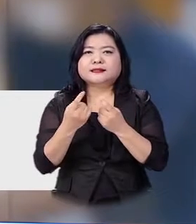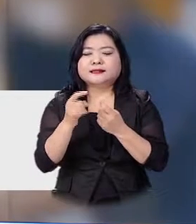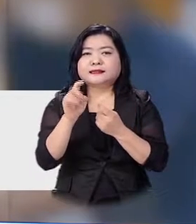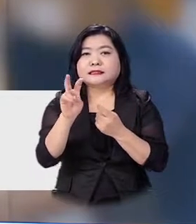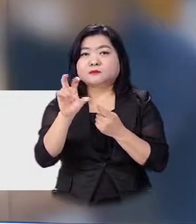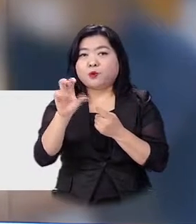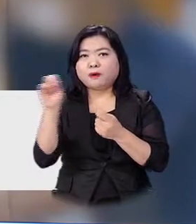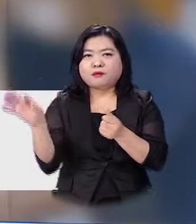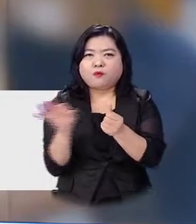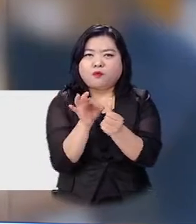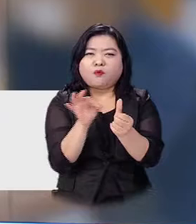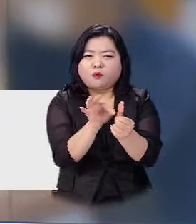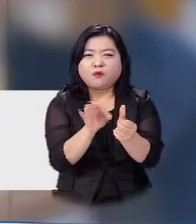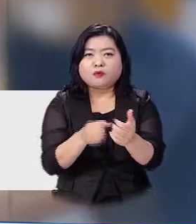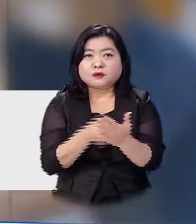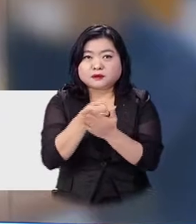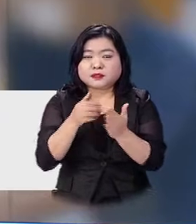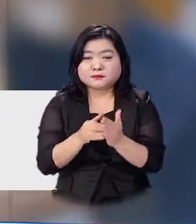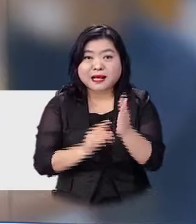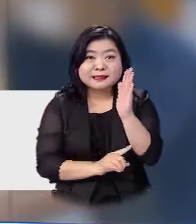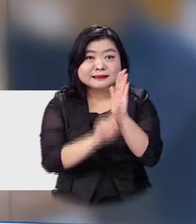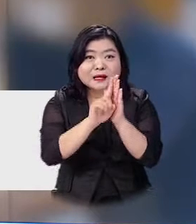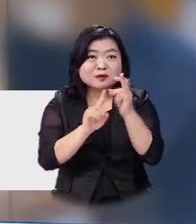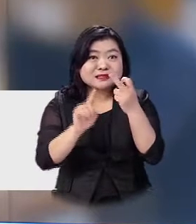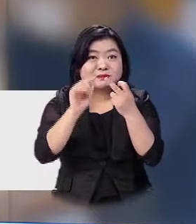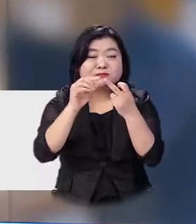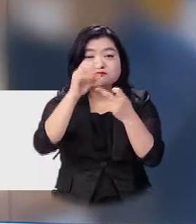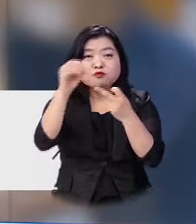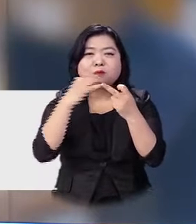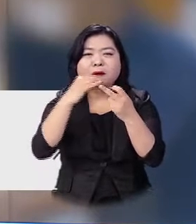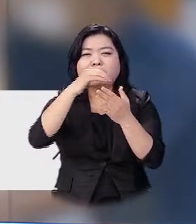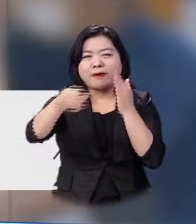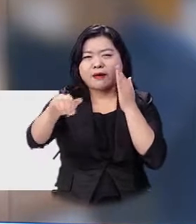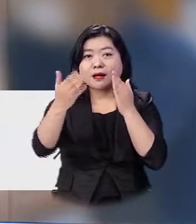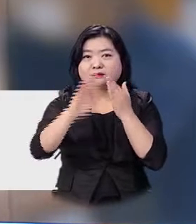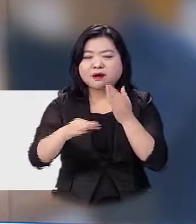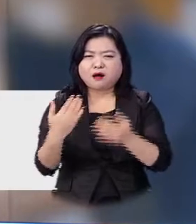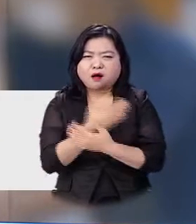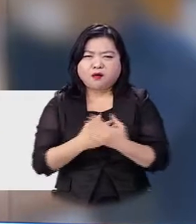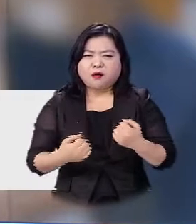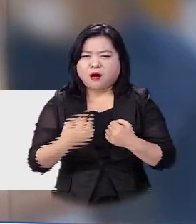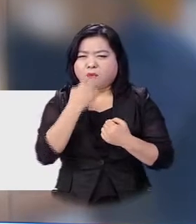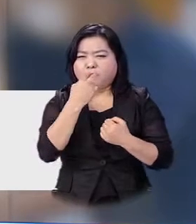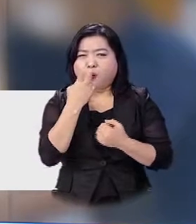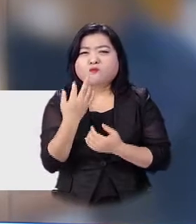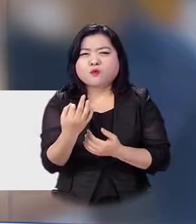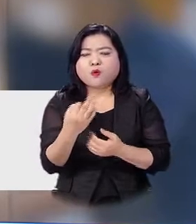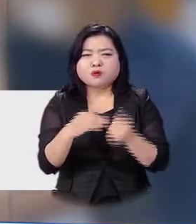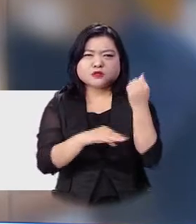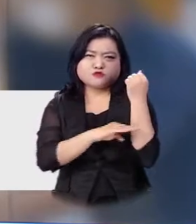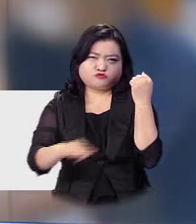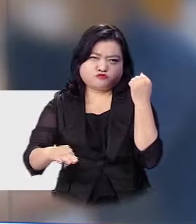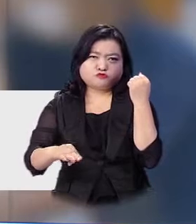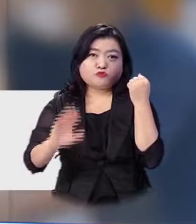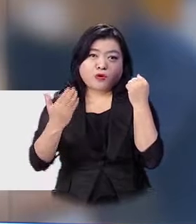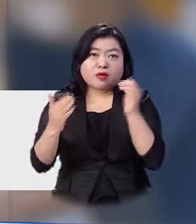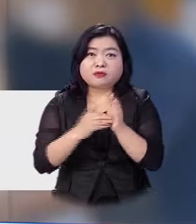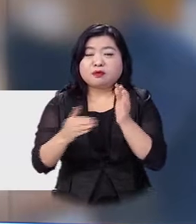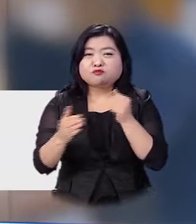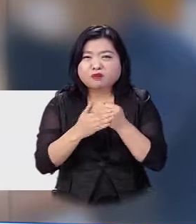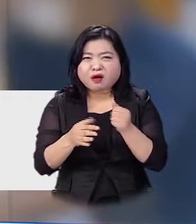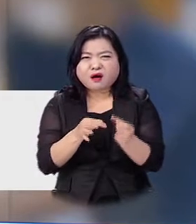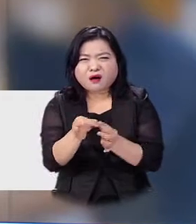했습니다. 상위 12%를 빼고 다 준다는 건데 문제는 건강보험료를 기준으로 이걸 나누다 보니까 가뜩이나